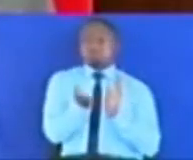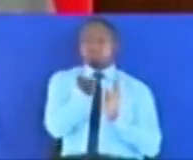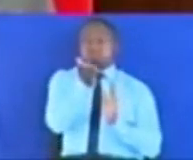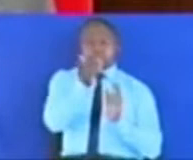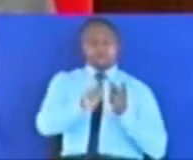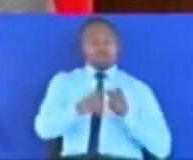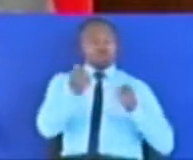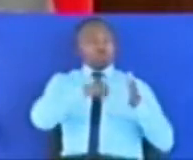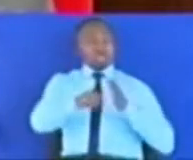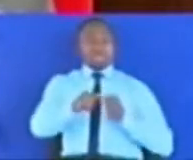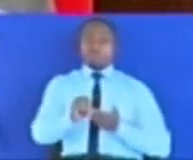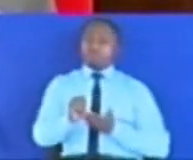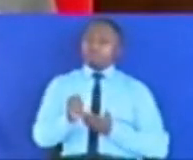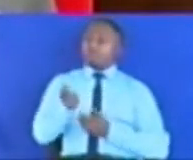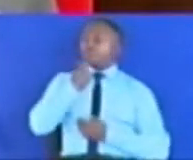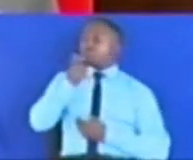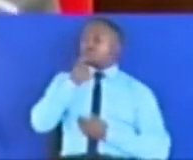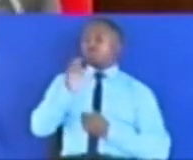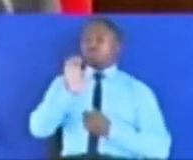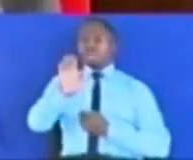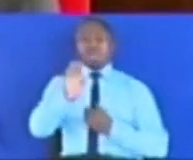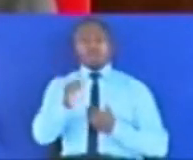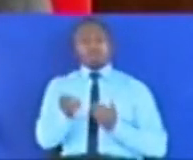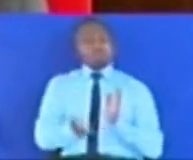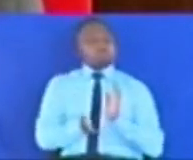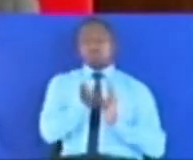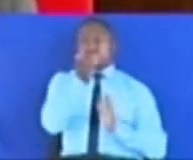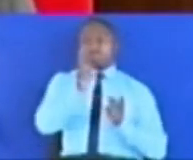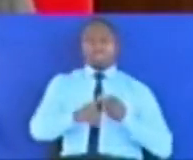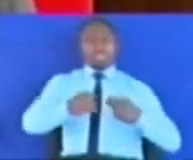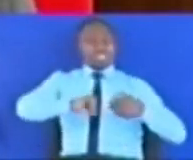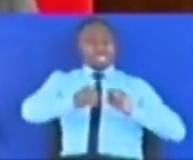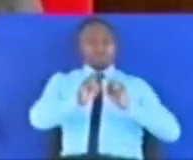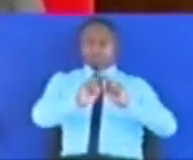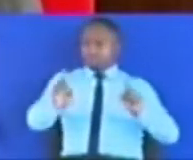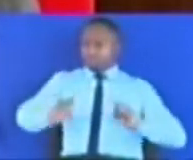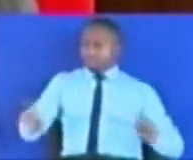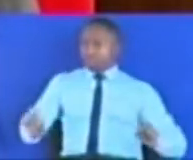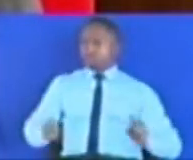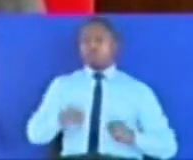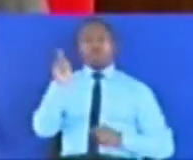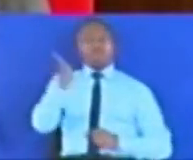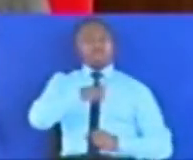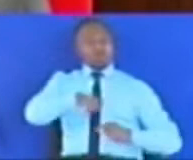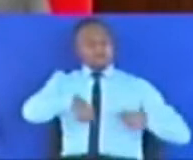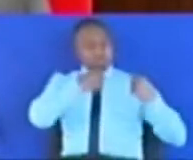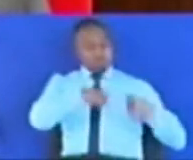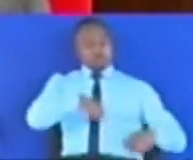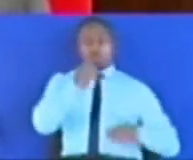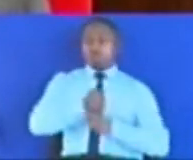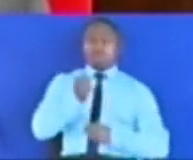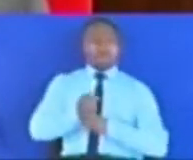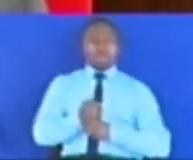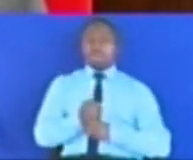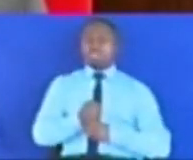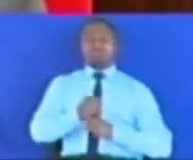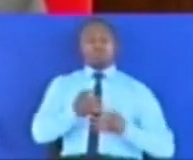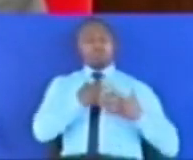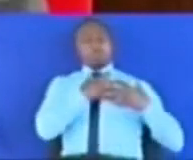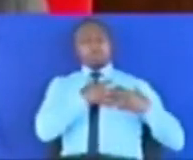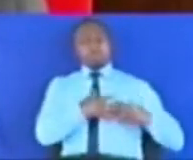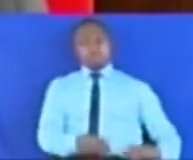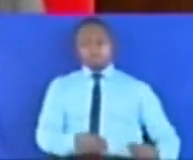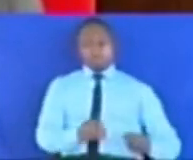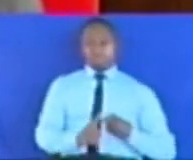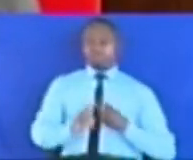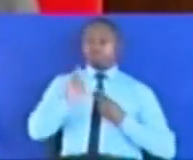hawalipwi marupurupu yao, na changamoto hizo ambazo zipo, wanakosa morali ya kufanya kazi. Sasa kuna